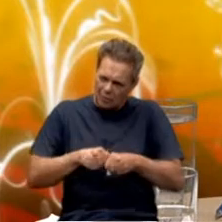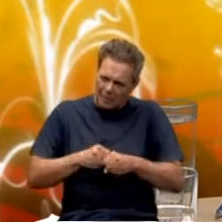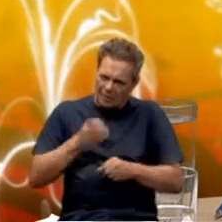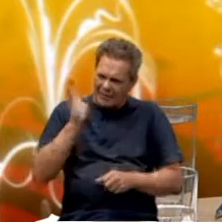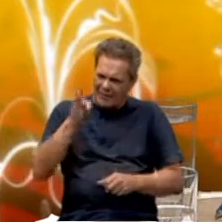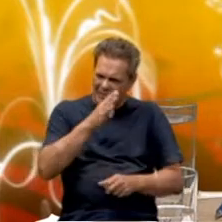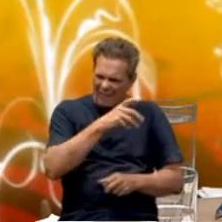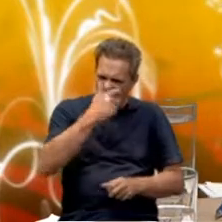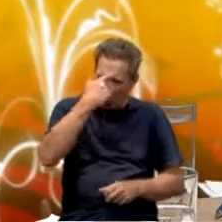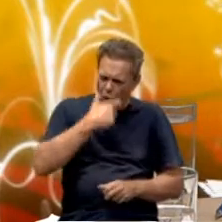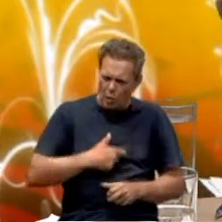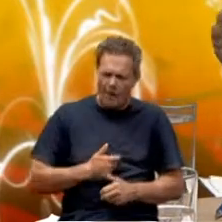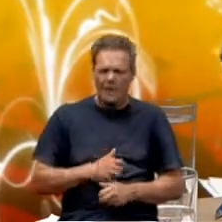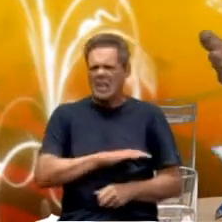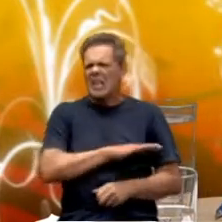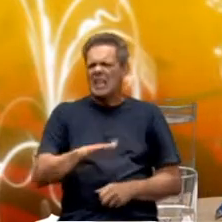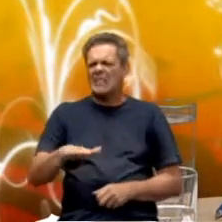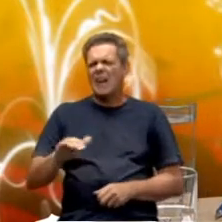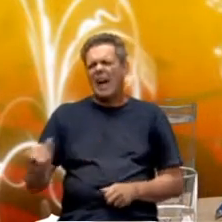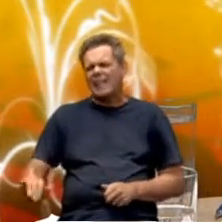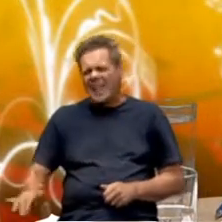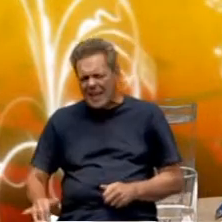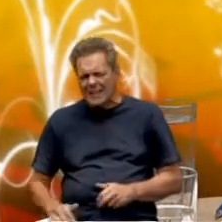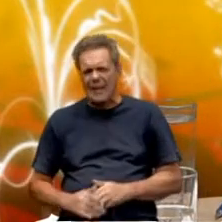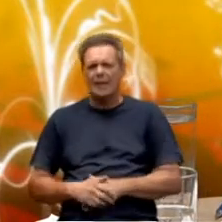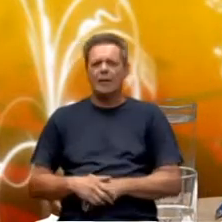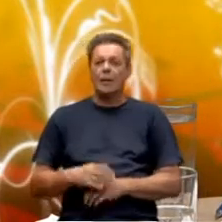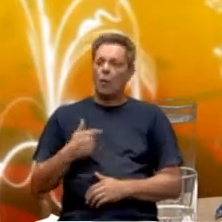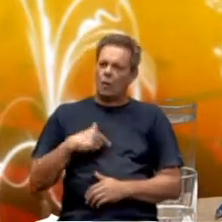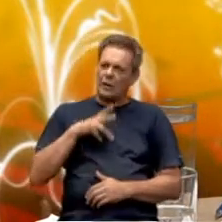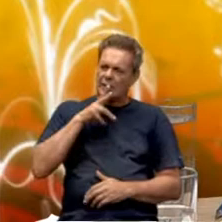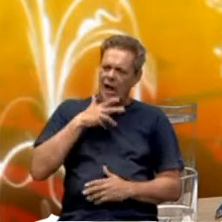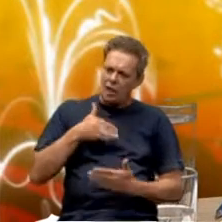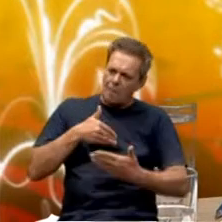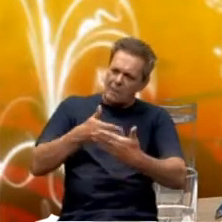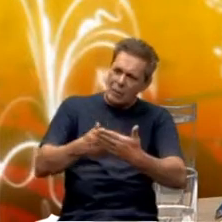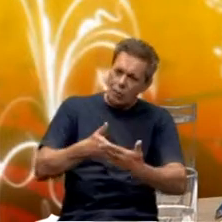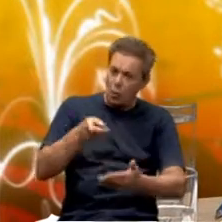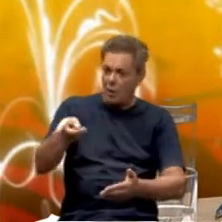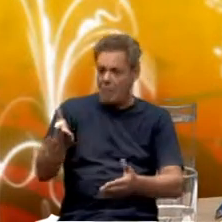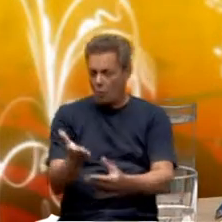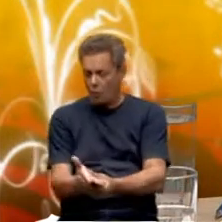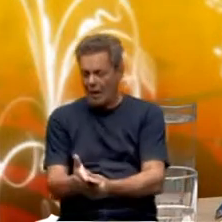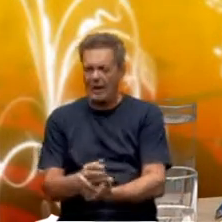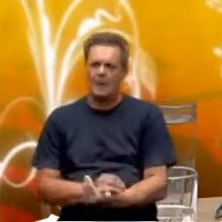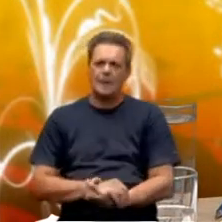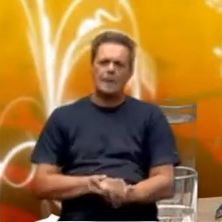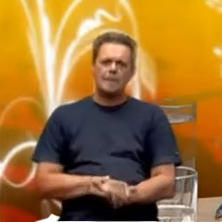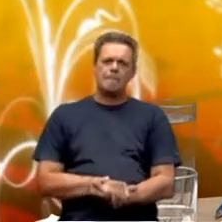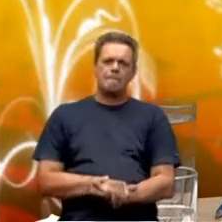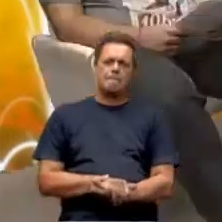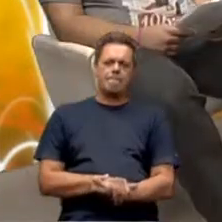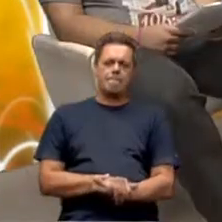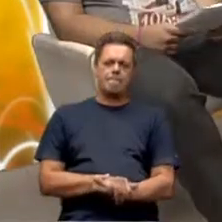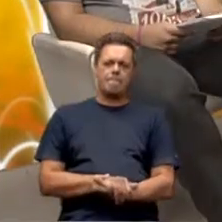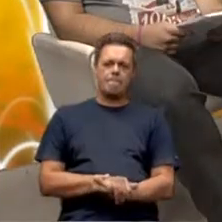Mislim, svak djeca u svakom dobu iziskuju pristup koji je njima blizak, je li tako? Da, da. Individualan pristup svakom